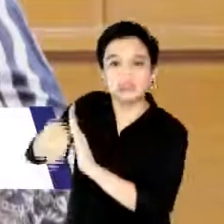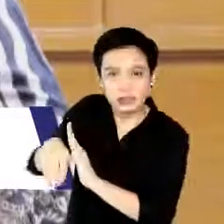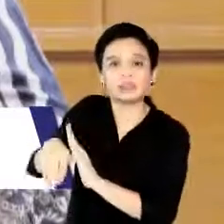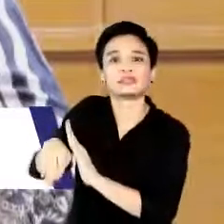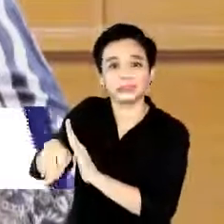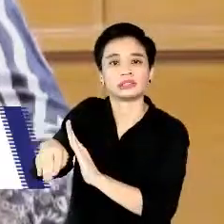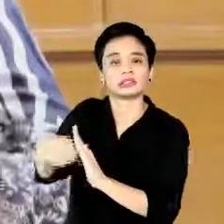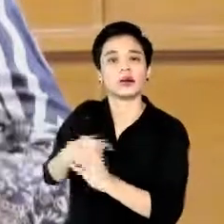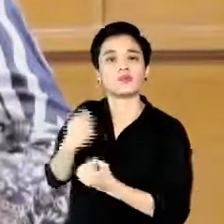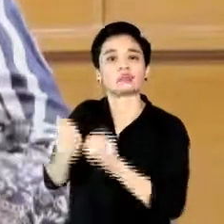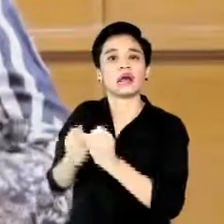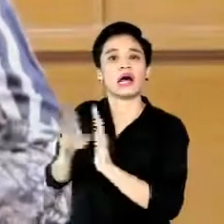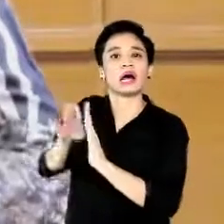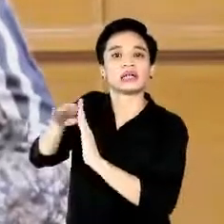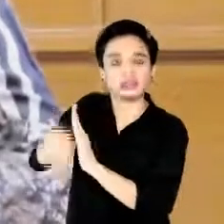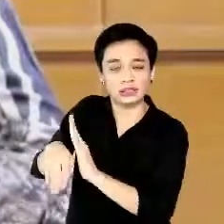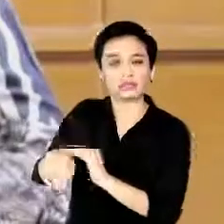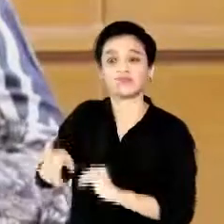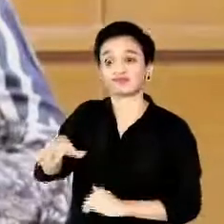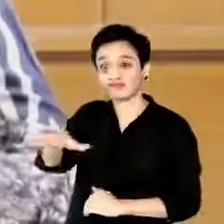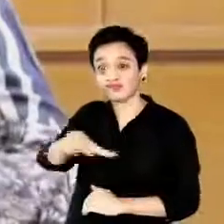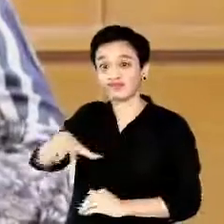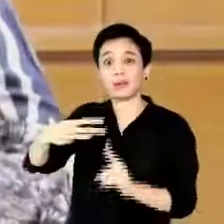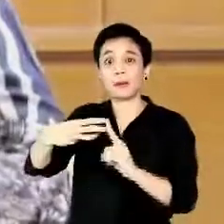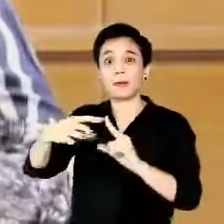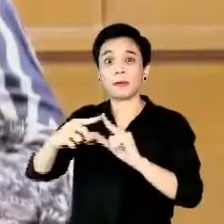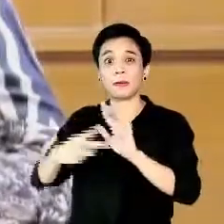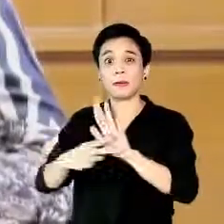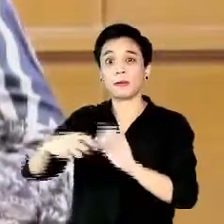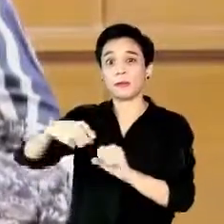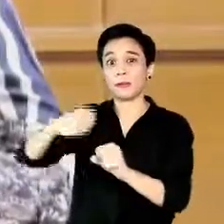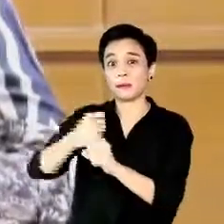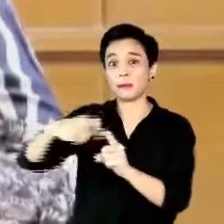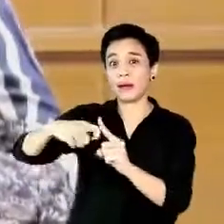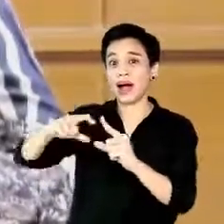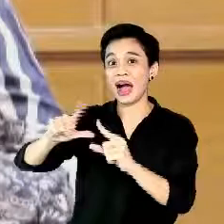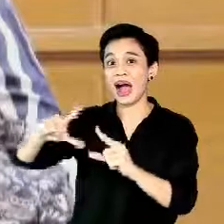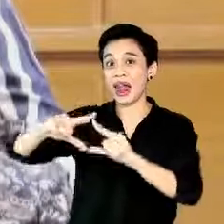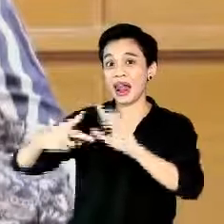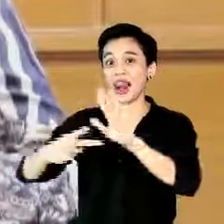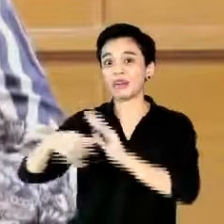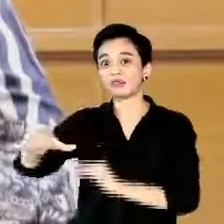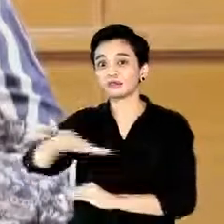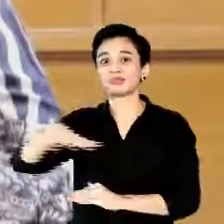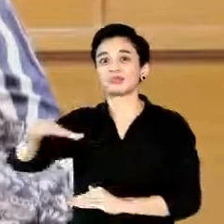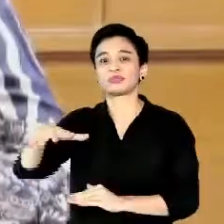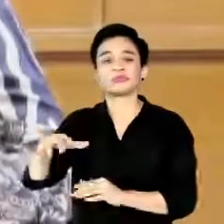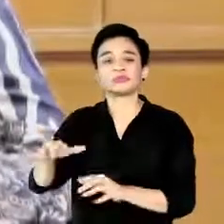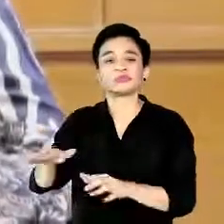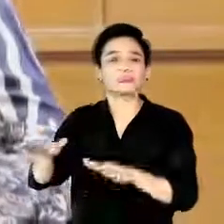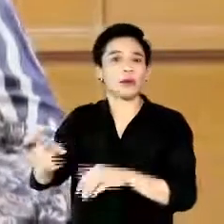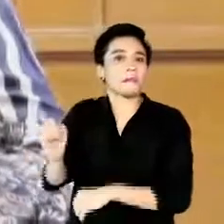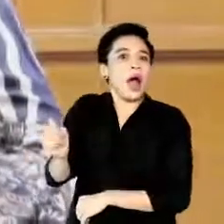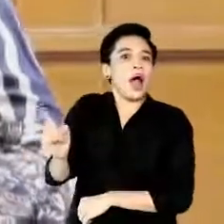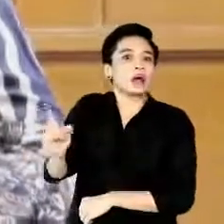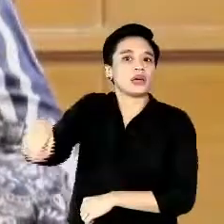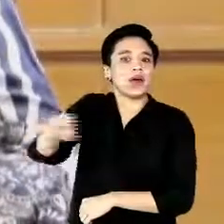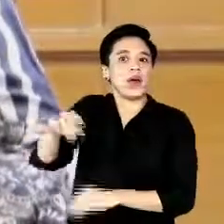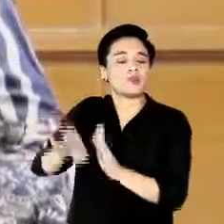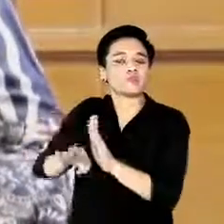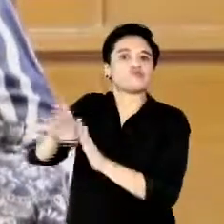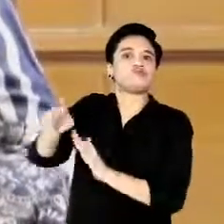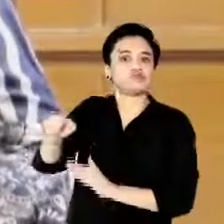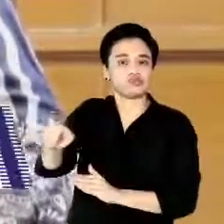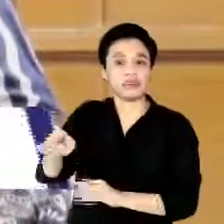dan per saat ini memang status Bangkalan Kita tahu bersama sudah menjadi zona merah tetapi kita ngasih lagi ada